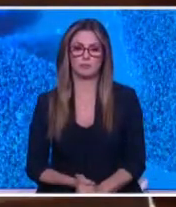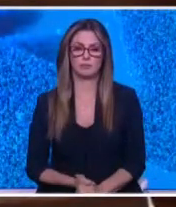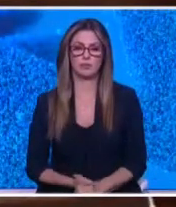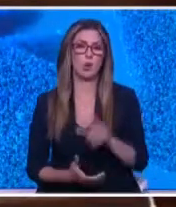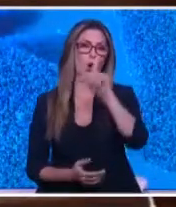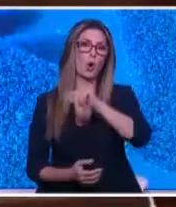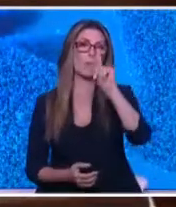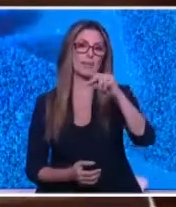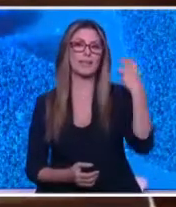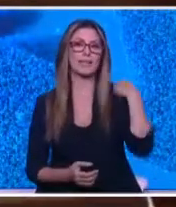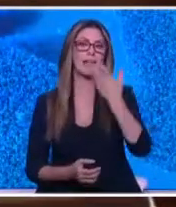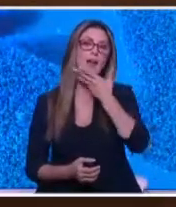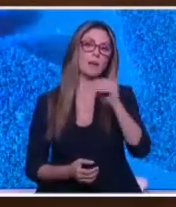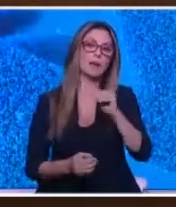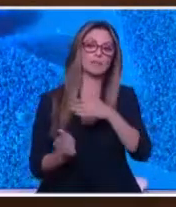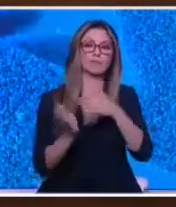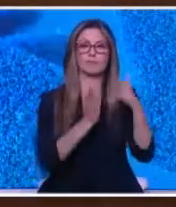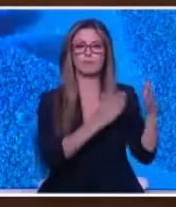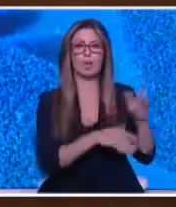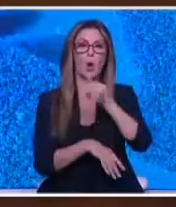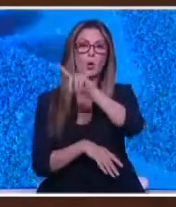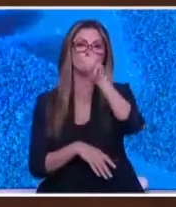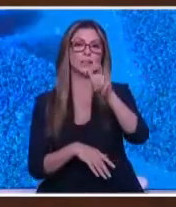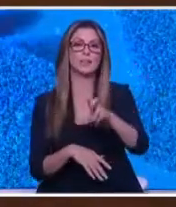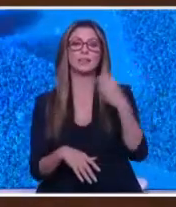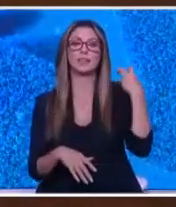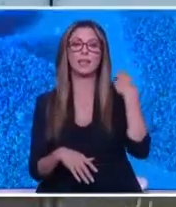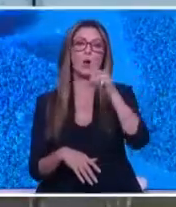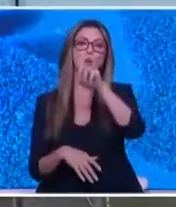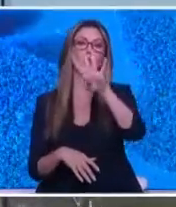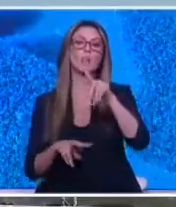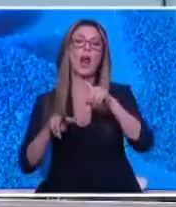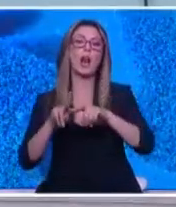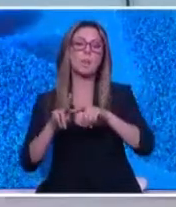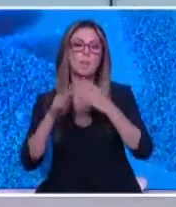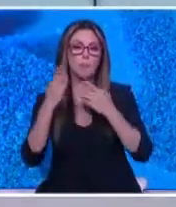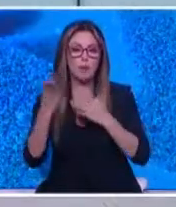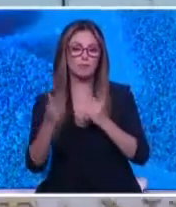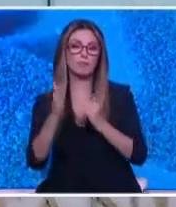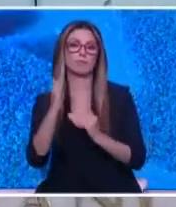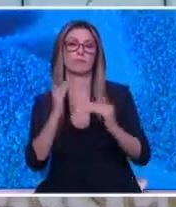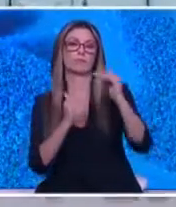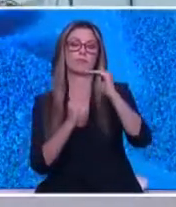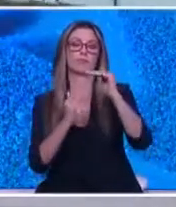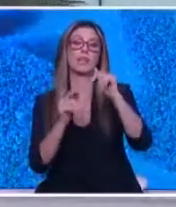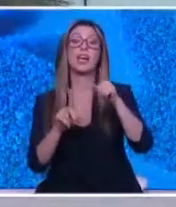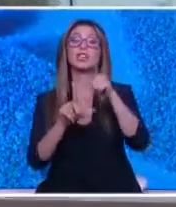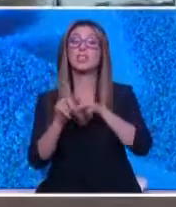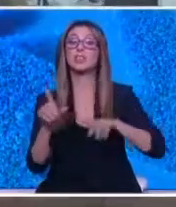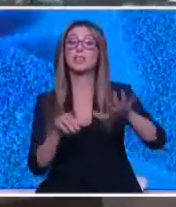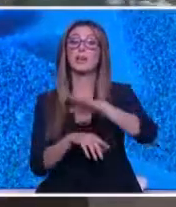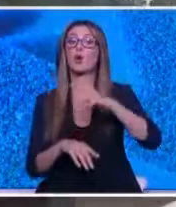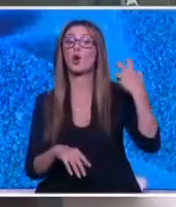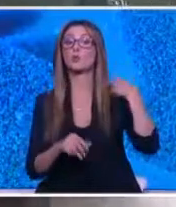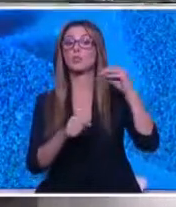11 general emekliliğe sevk edildi. 18 general ile 14 albay bir üst rütbeye yükseltildi. Jandarma Genel